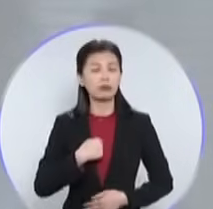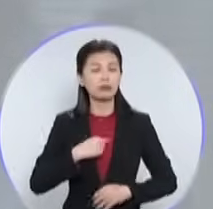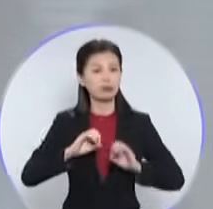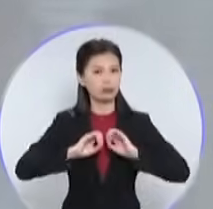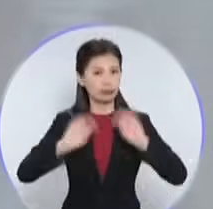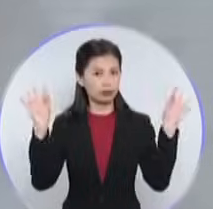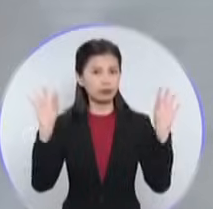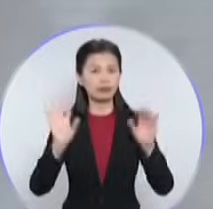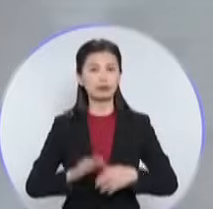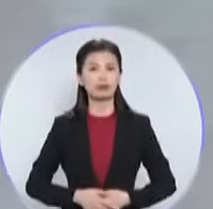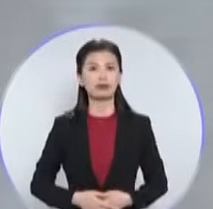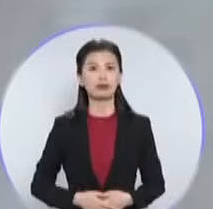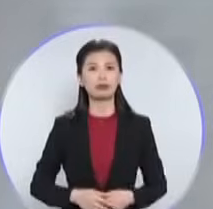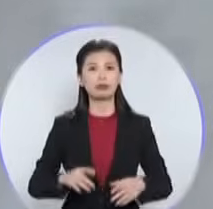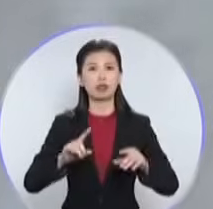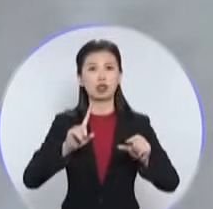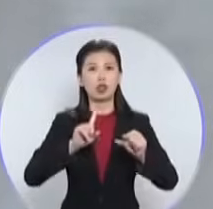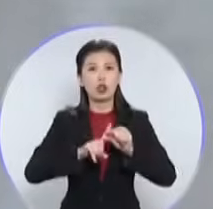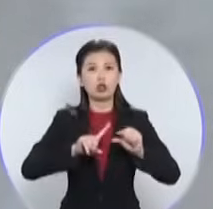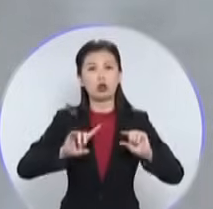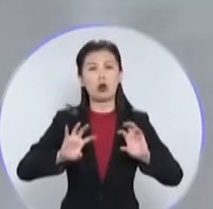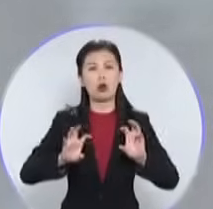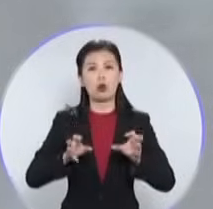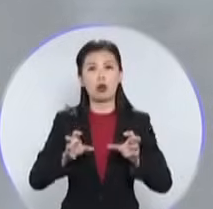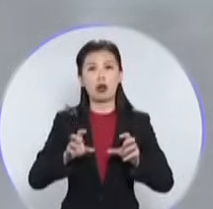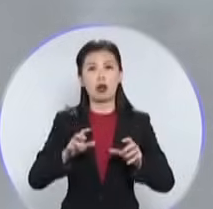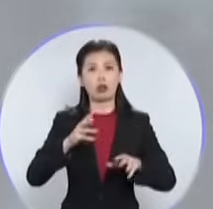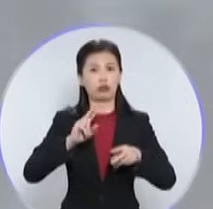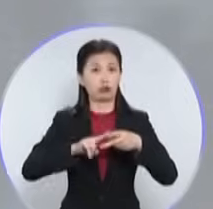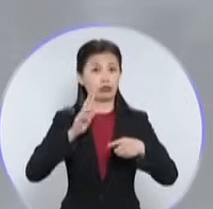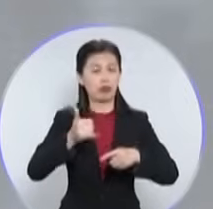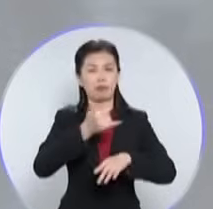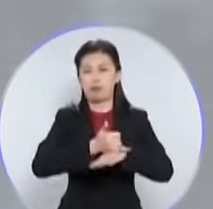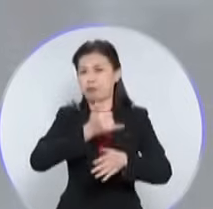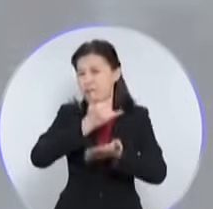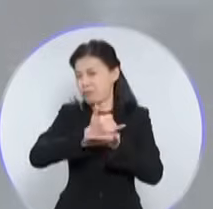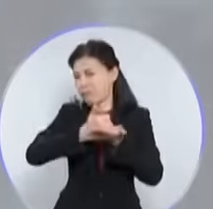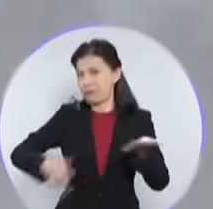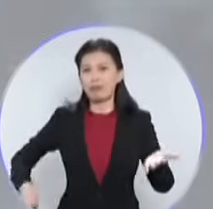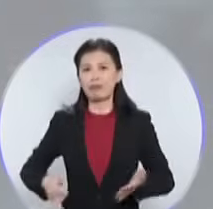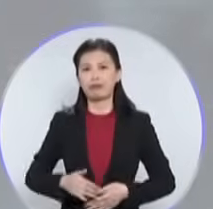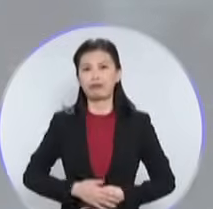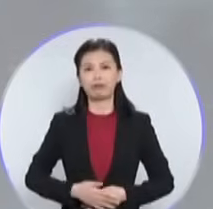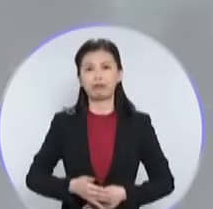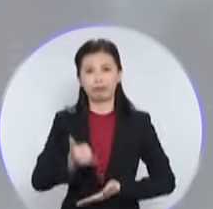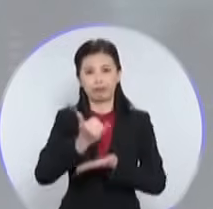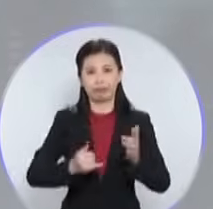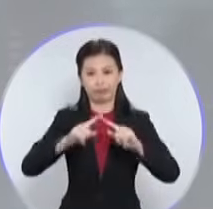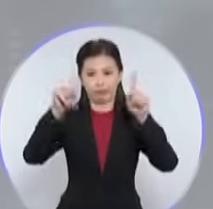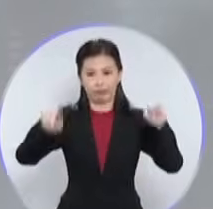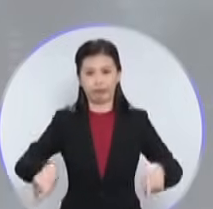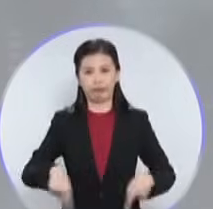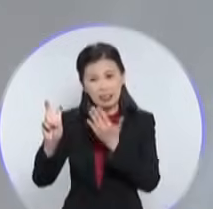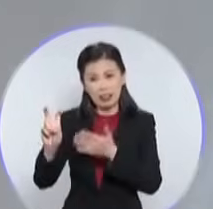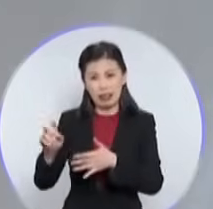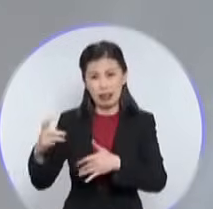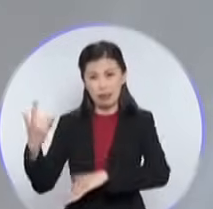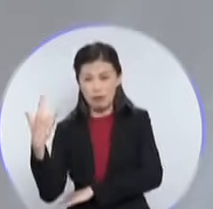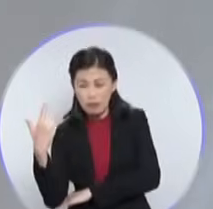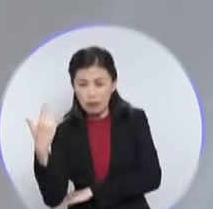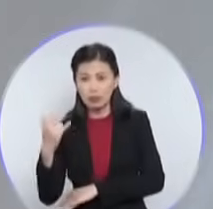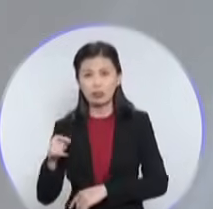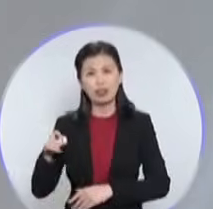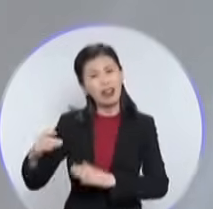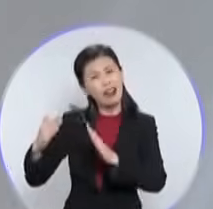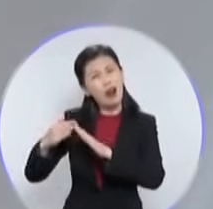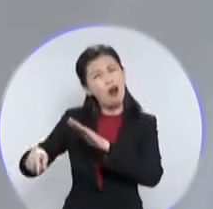清德要不要卖，我这个也有一点他学了民进党的坏习惯，也有一点文不对题的。不过我讲一下我跟老赵在